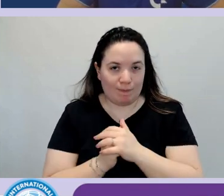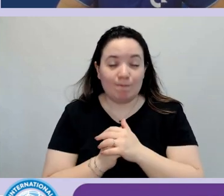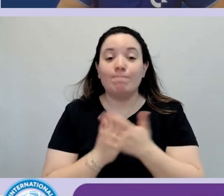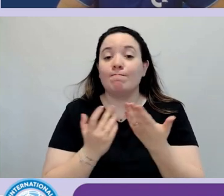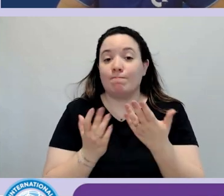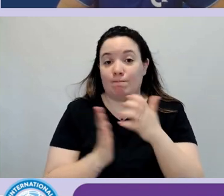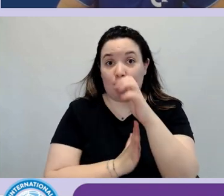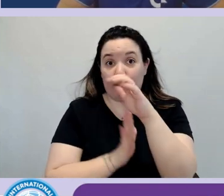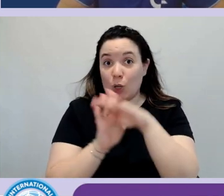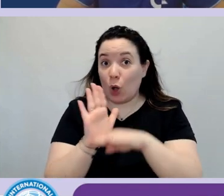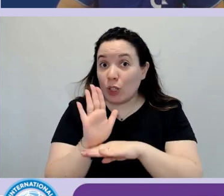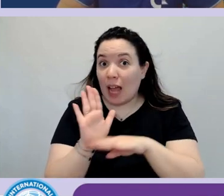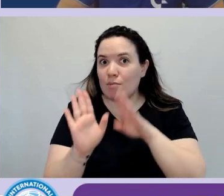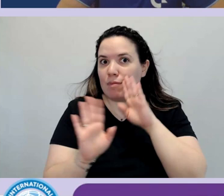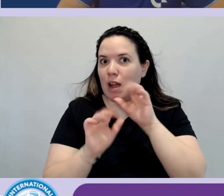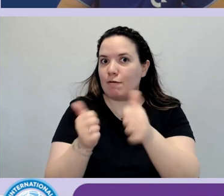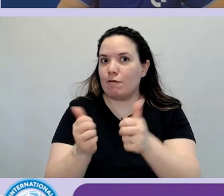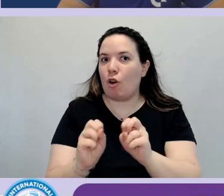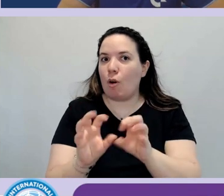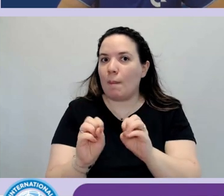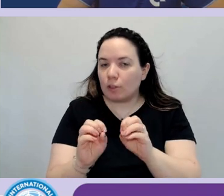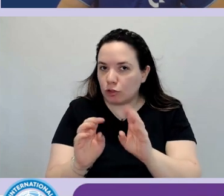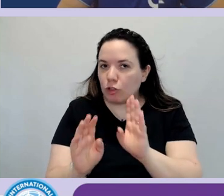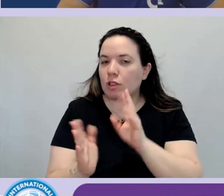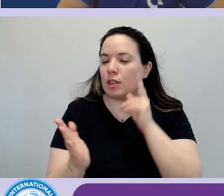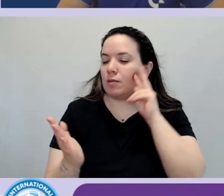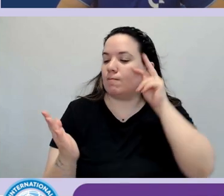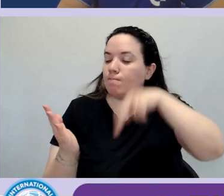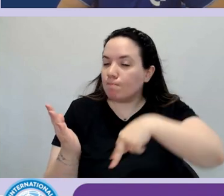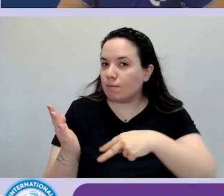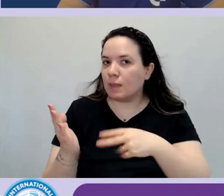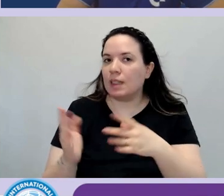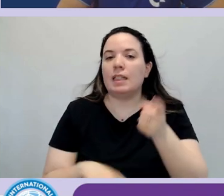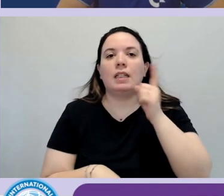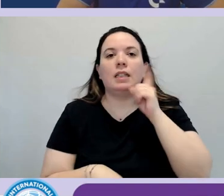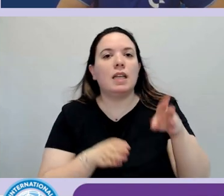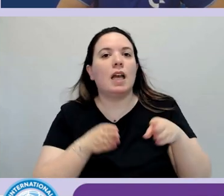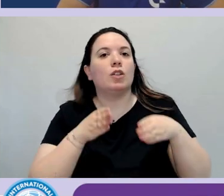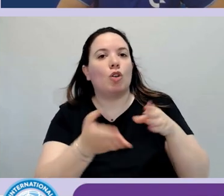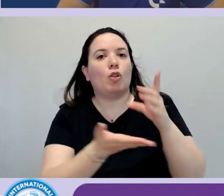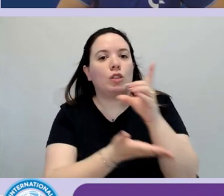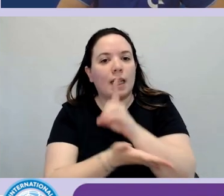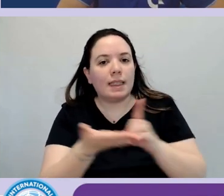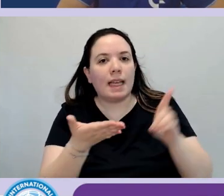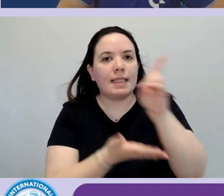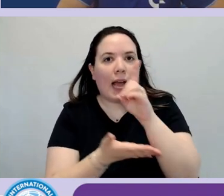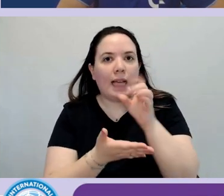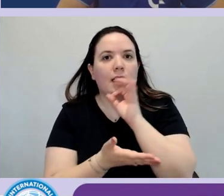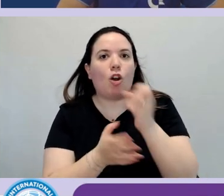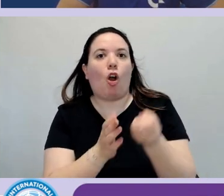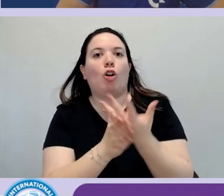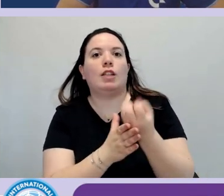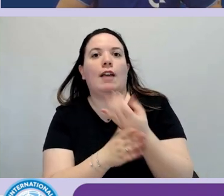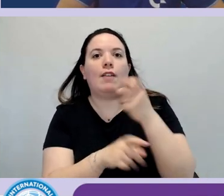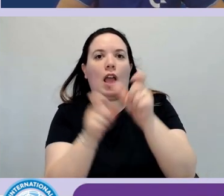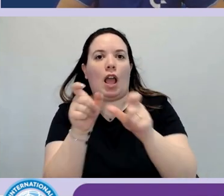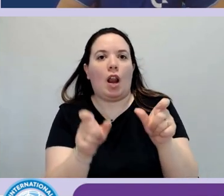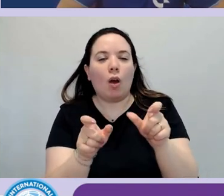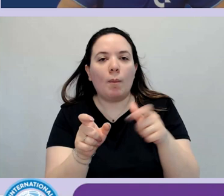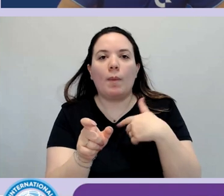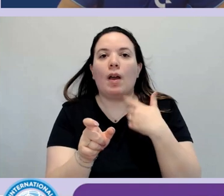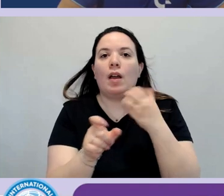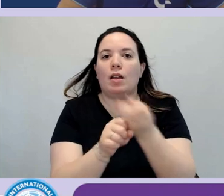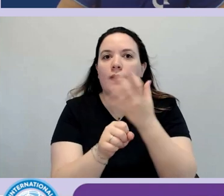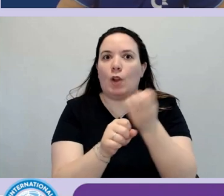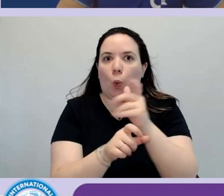consultate i programmi formativi se trovate corsi di designer di developer dove non compare la parola accessibilità Io passerei